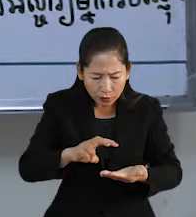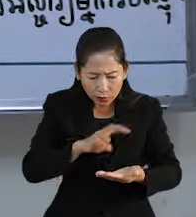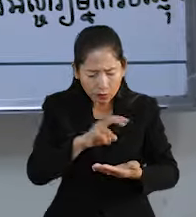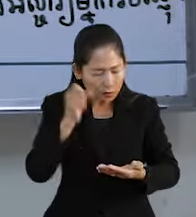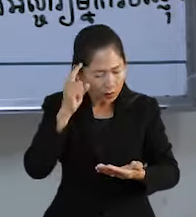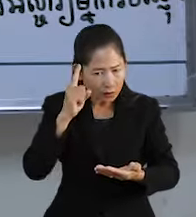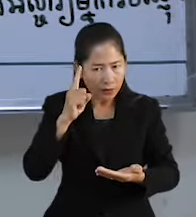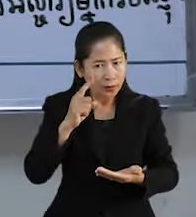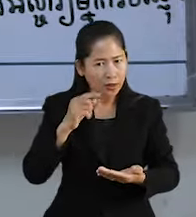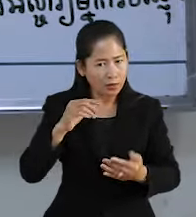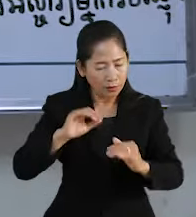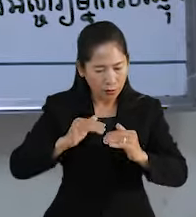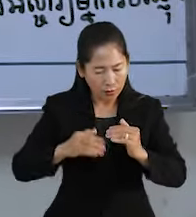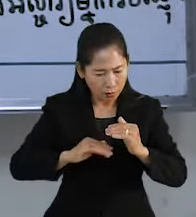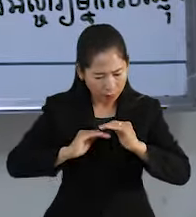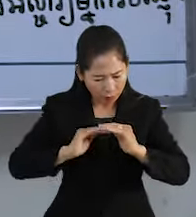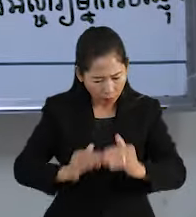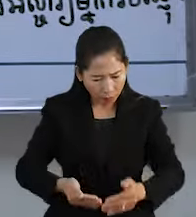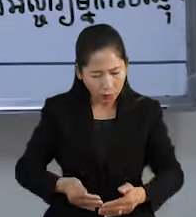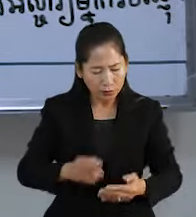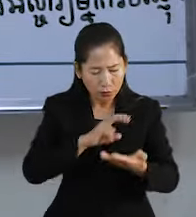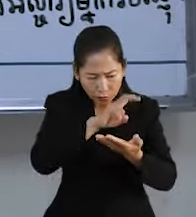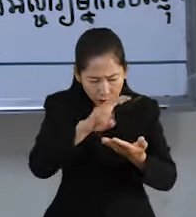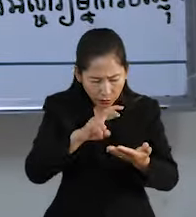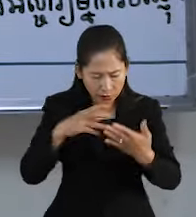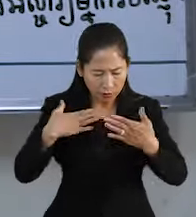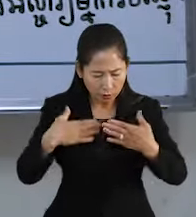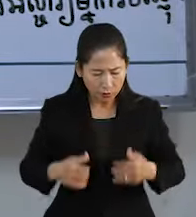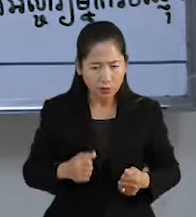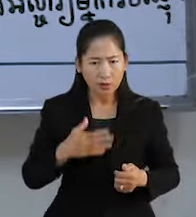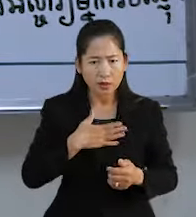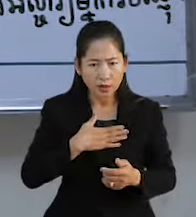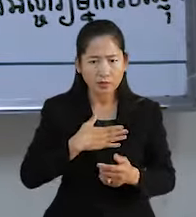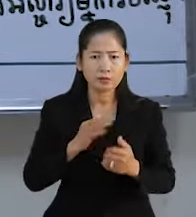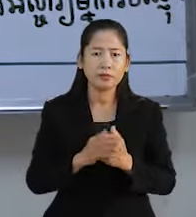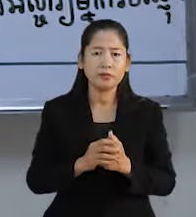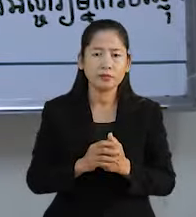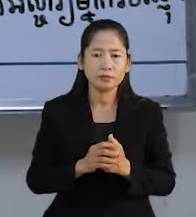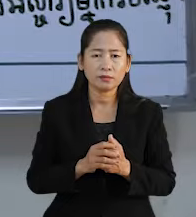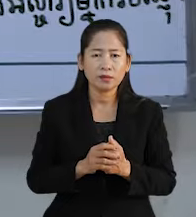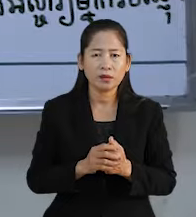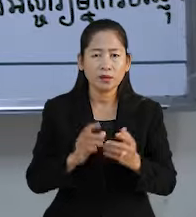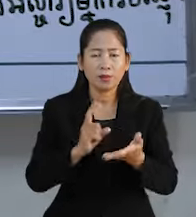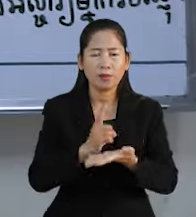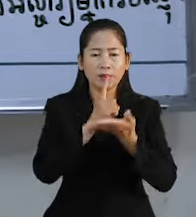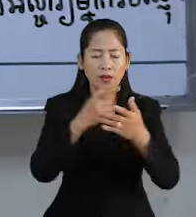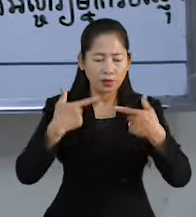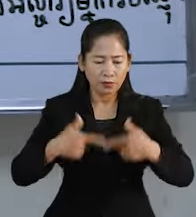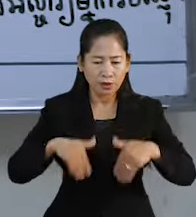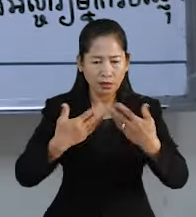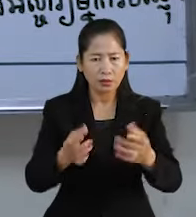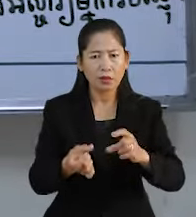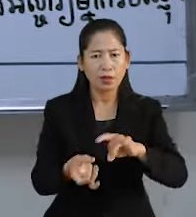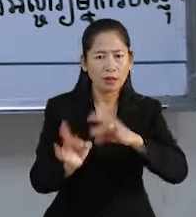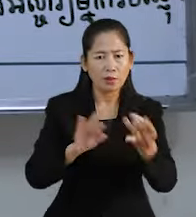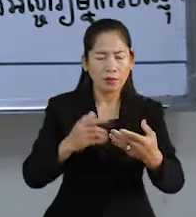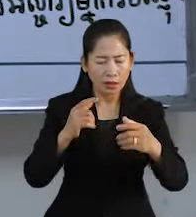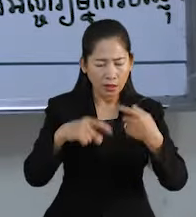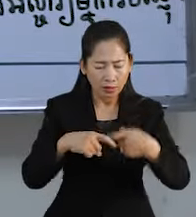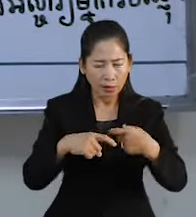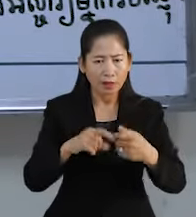ដឹងថាគាត់មានទម្ងន់មានកូនគាត់ចាប់ដាំថែរក្សាសុខភាពខ្លួនឯងចាអញ្ចឹងមិនថាផ្ដល់ជីវិតឲ្យយើងគឺលះបង់ការលំបាកគ្រ